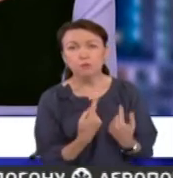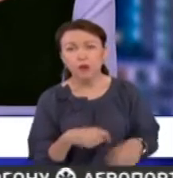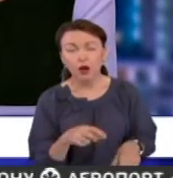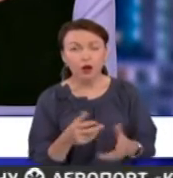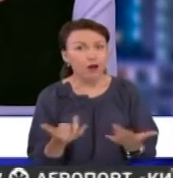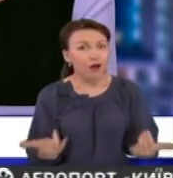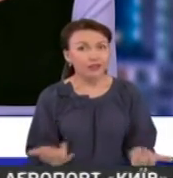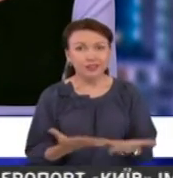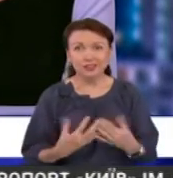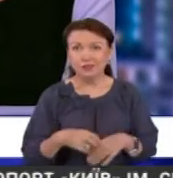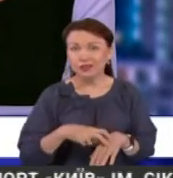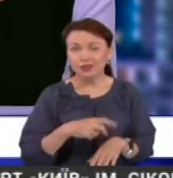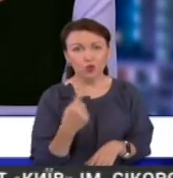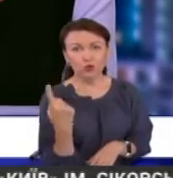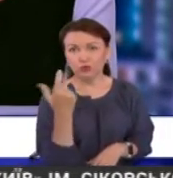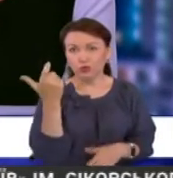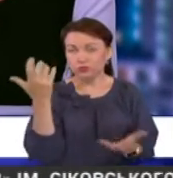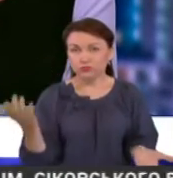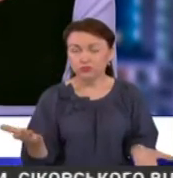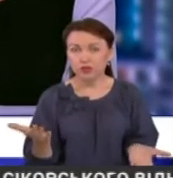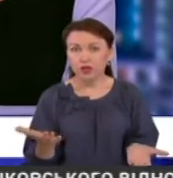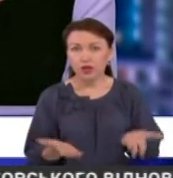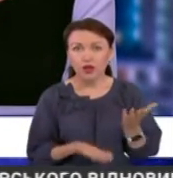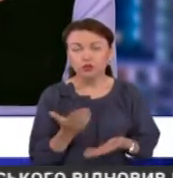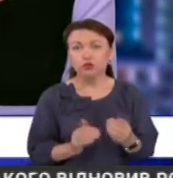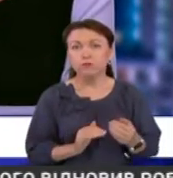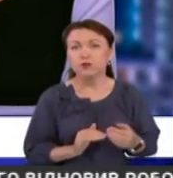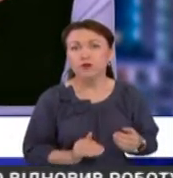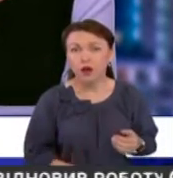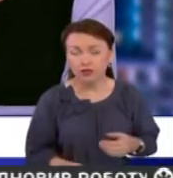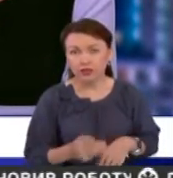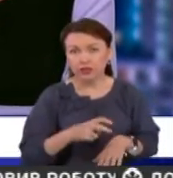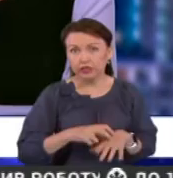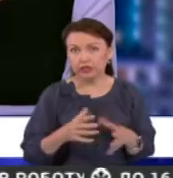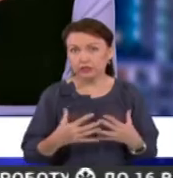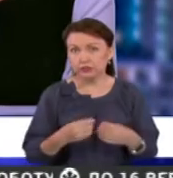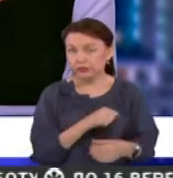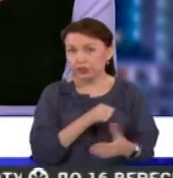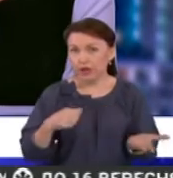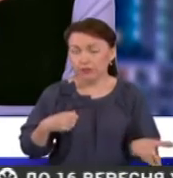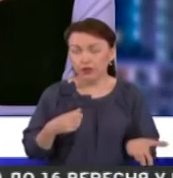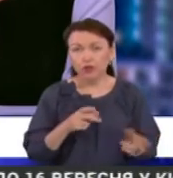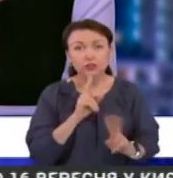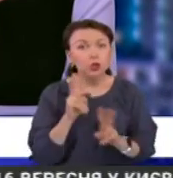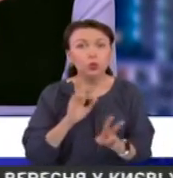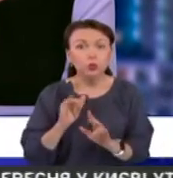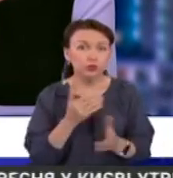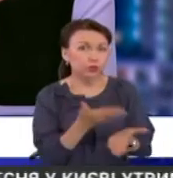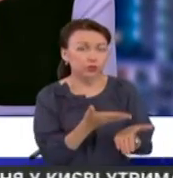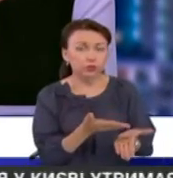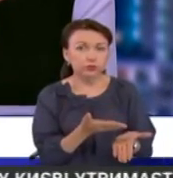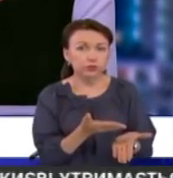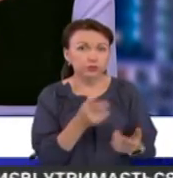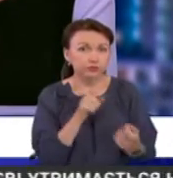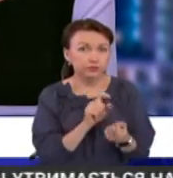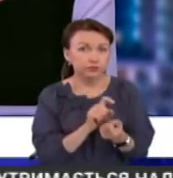А зараз, коли є сімейний лікар, принаймні, якщо це лікар приватної практики і він працює сам один, скаржитись можна тільки йому, і це буде